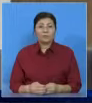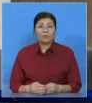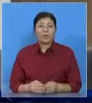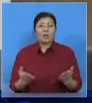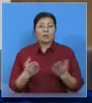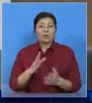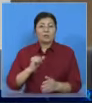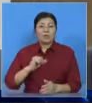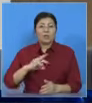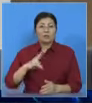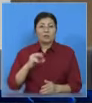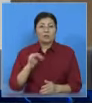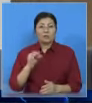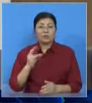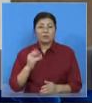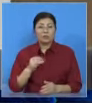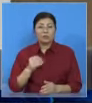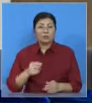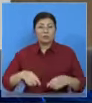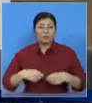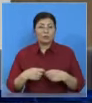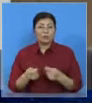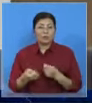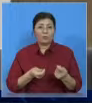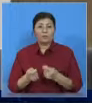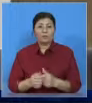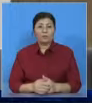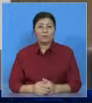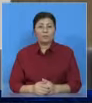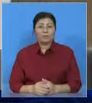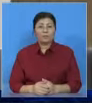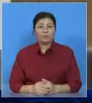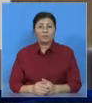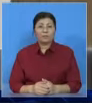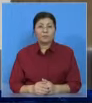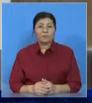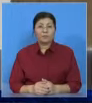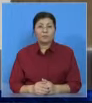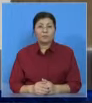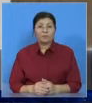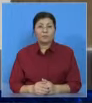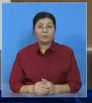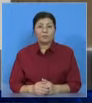санкционируемое руководство предлагается, грубо говоря, взятка. Официально через